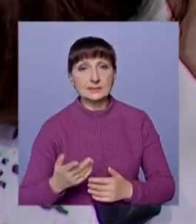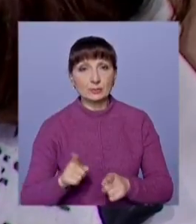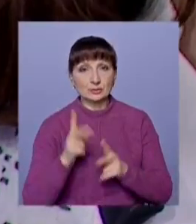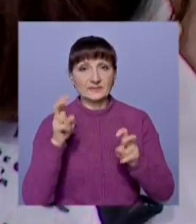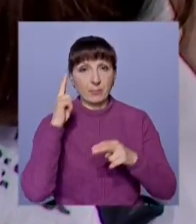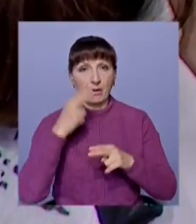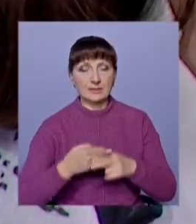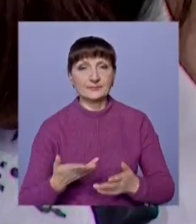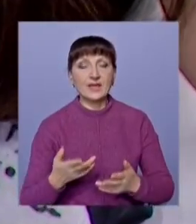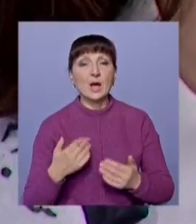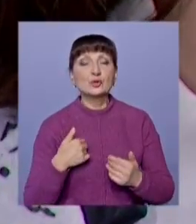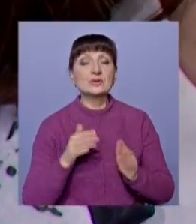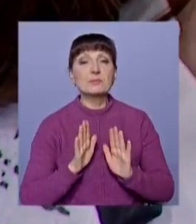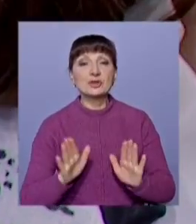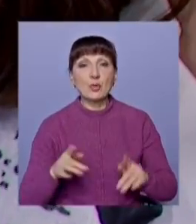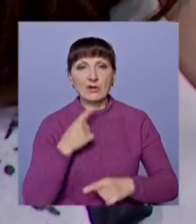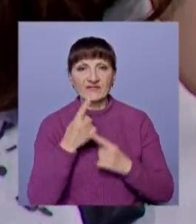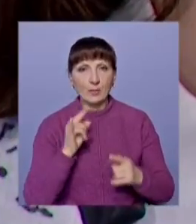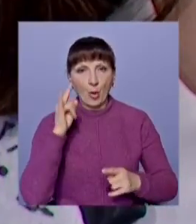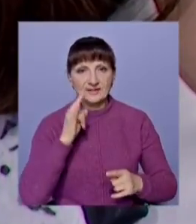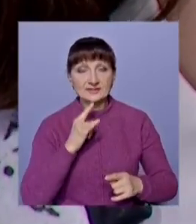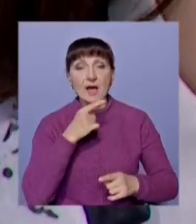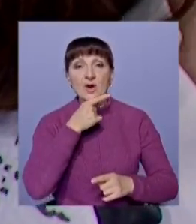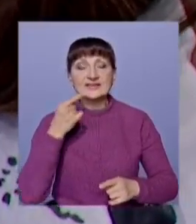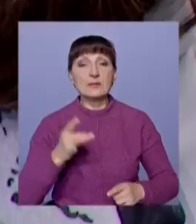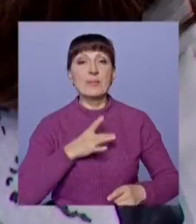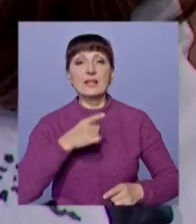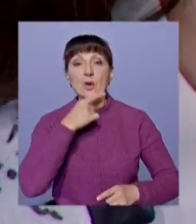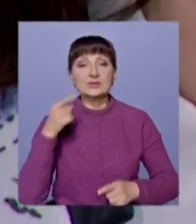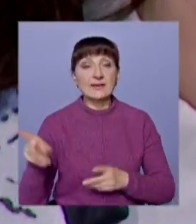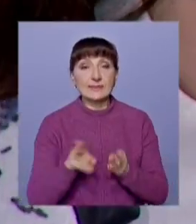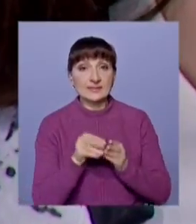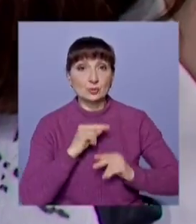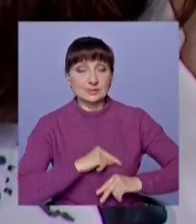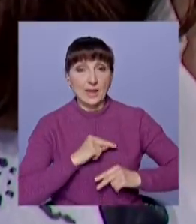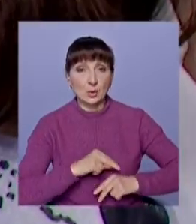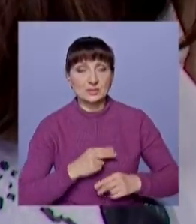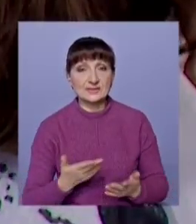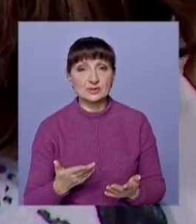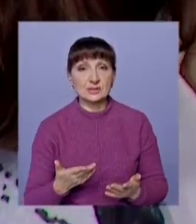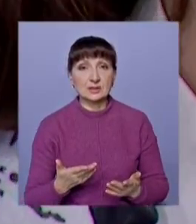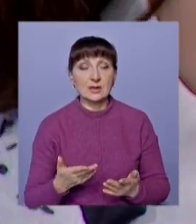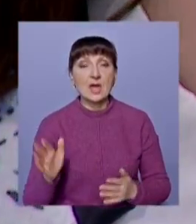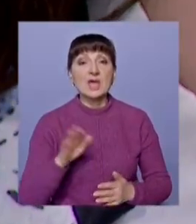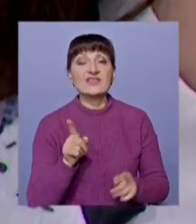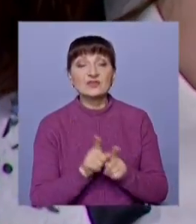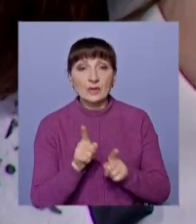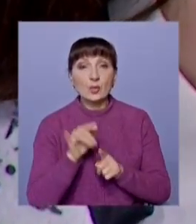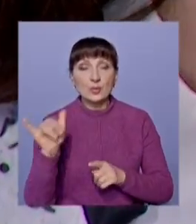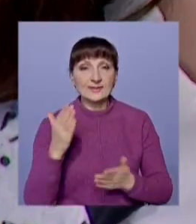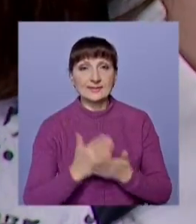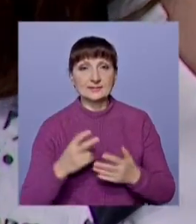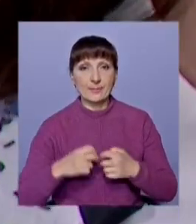Ну, даже это же не только мы говорим о нас, да, то есть Россия и Беларусь вообще союзнические, да, государства, да, и между тем также